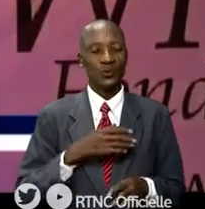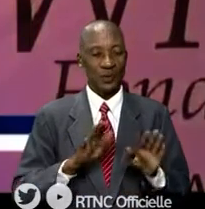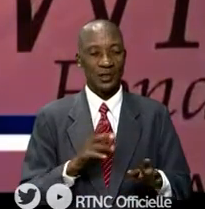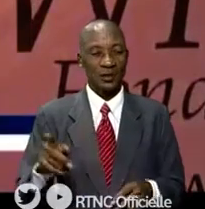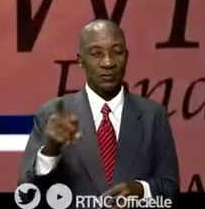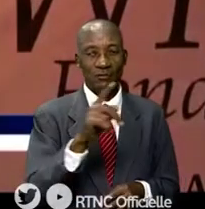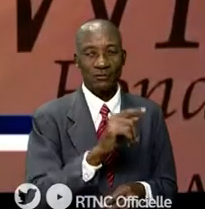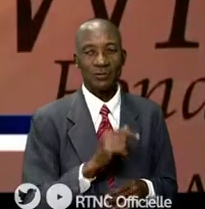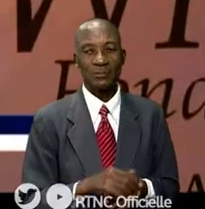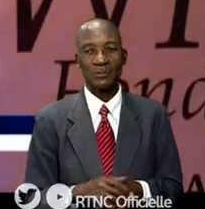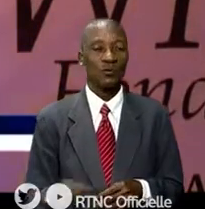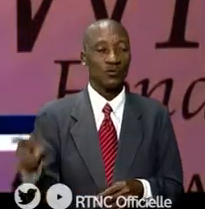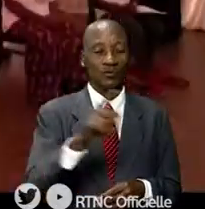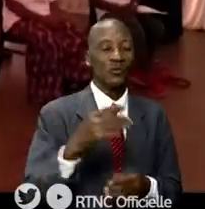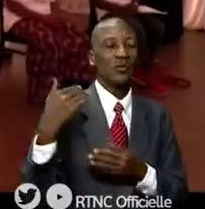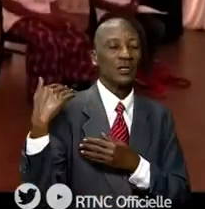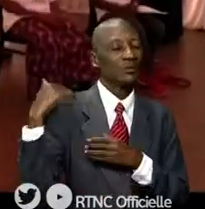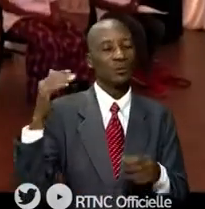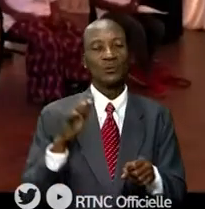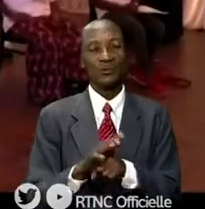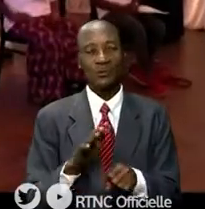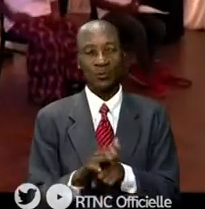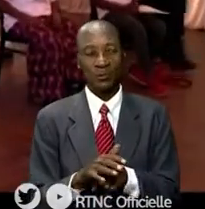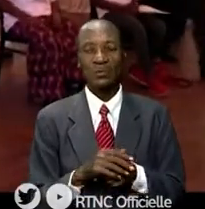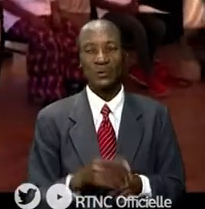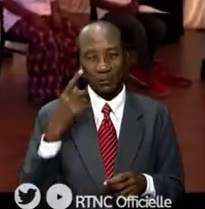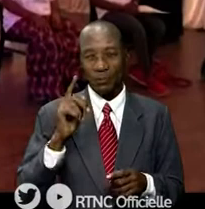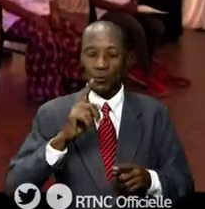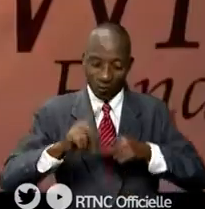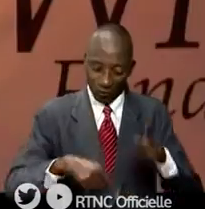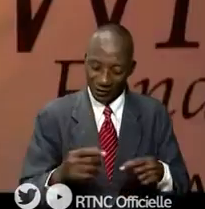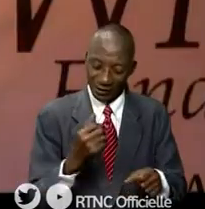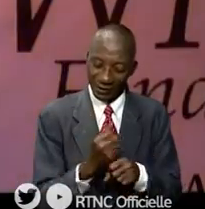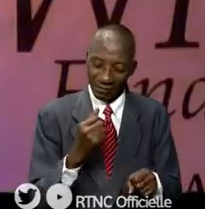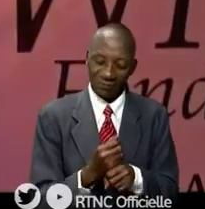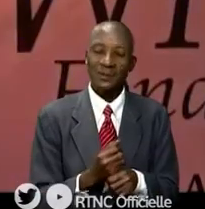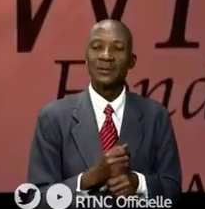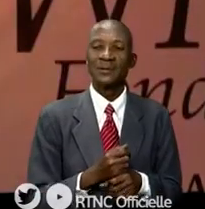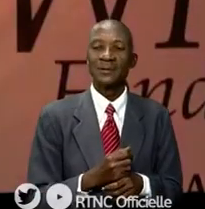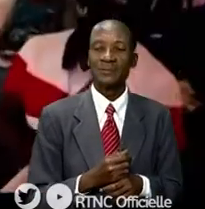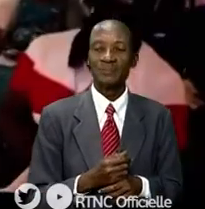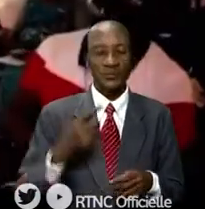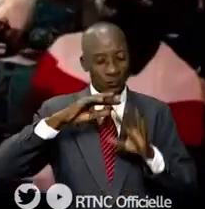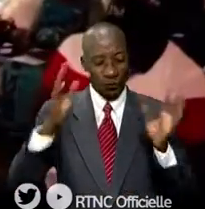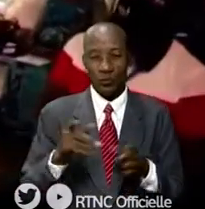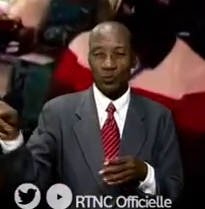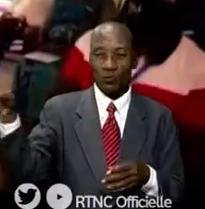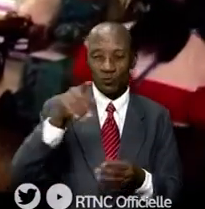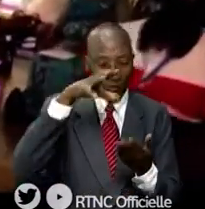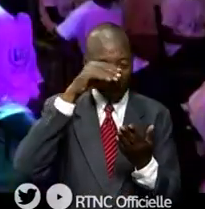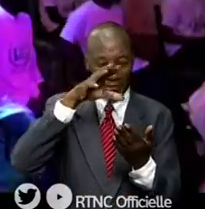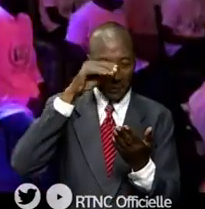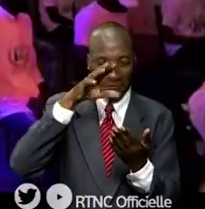avez une lourde responsabilité de mettre en pratique tous les enseignements qui vous ont été donnés. On vous a appris ce que vous devez